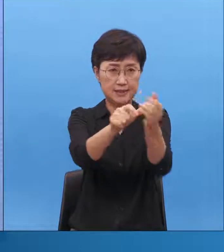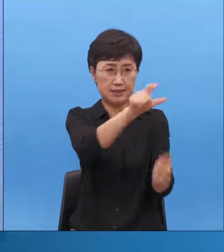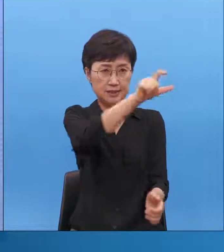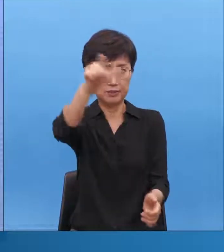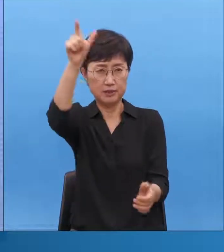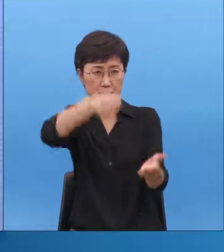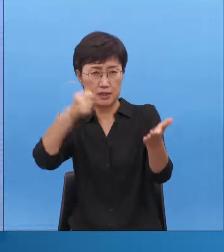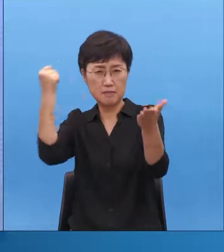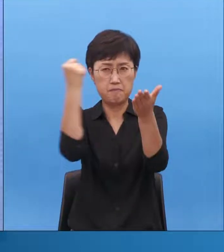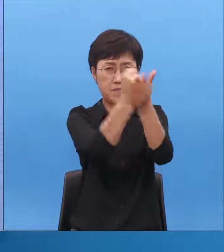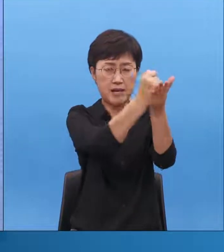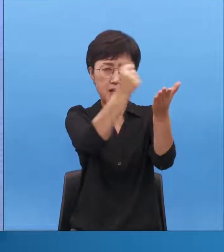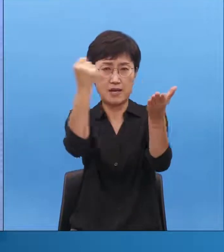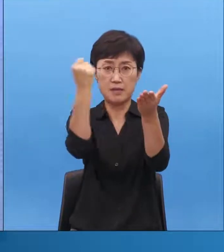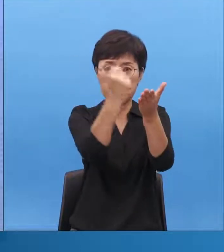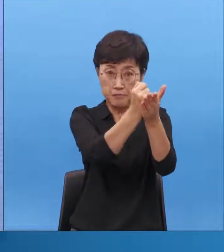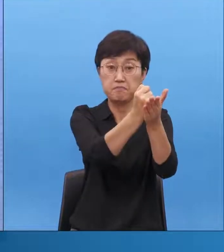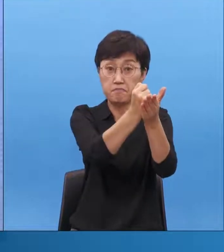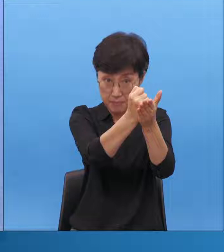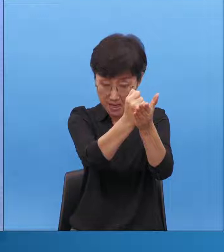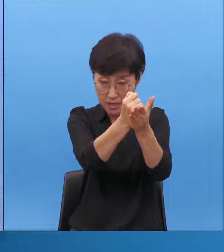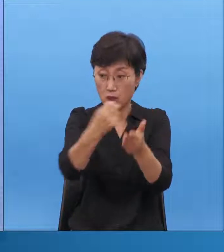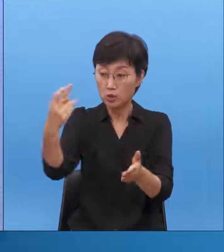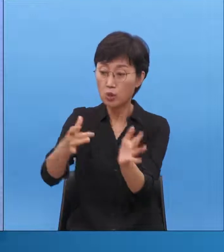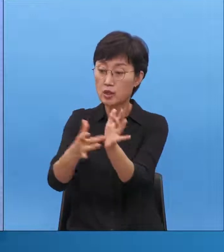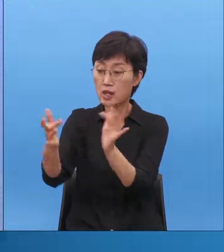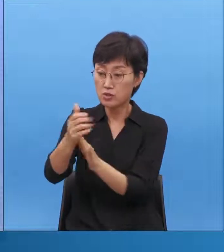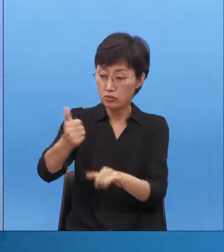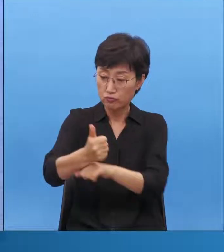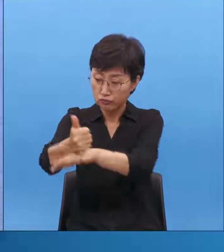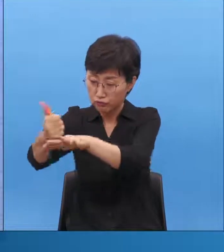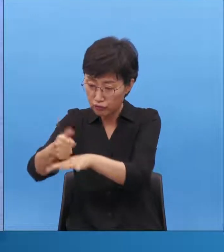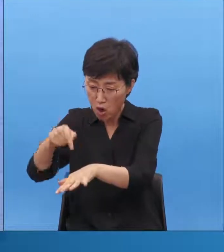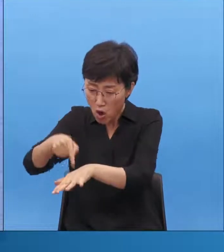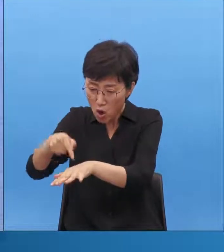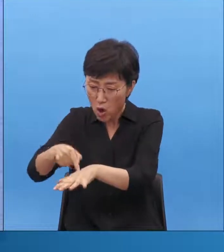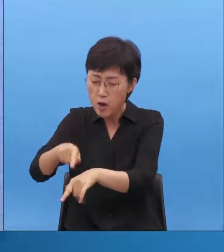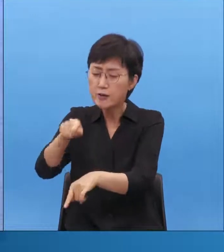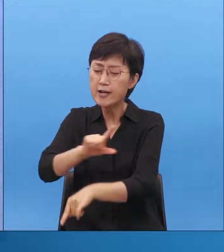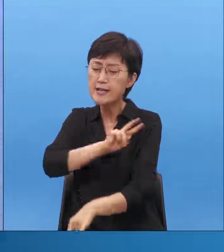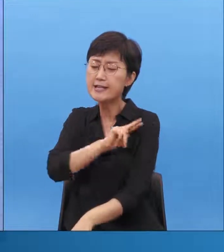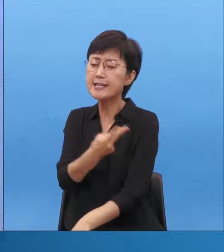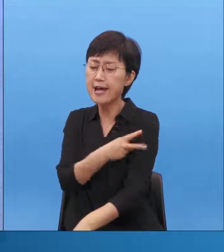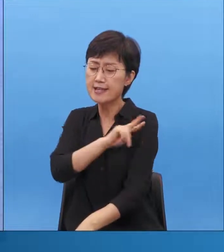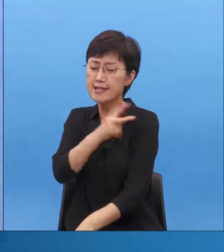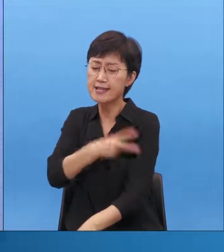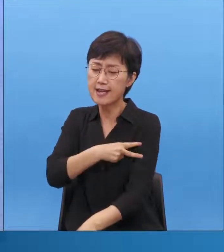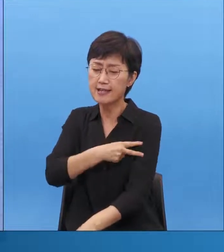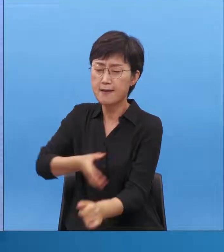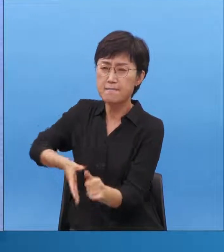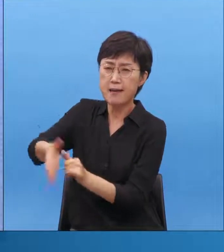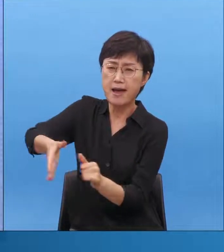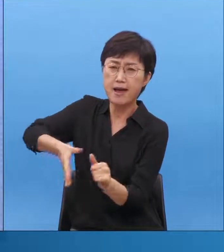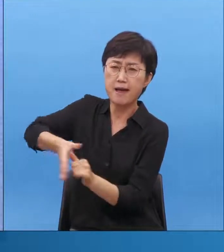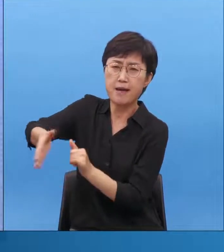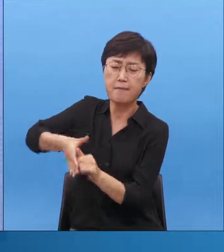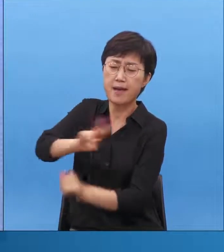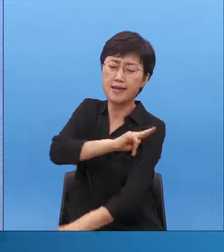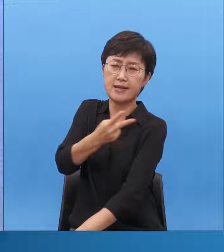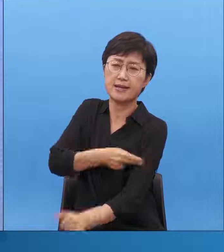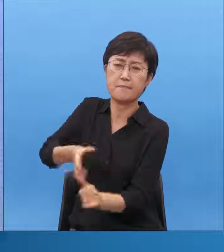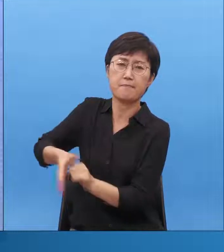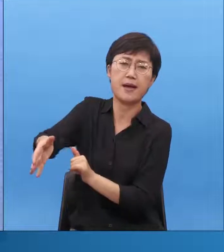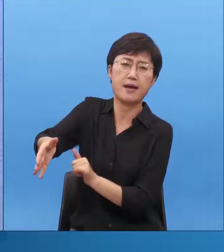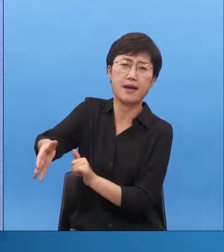they decided to make all the followers of Jesus as heresy. 교회가 그렇게 결정한 거예요, 교회가. And this is what the church had decided.